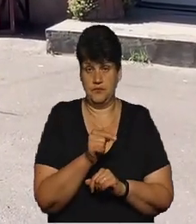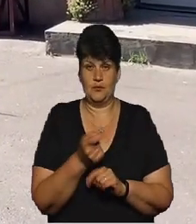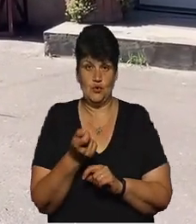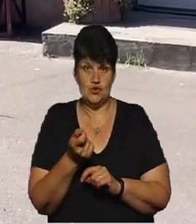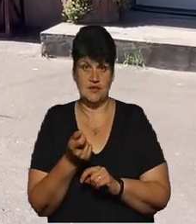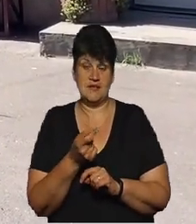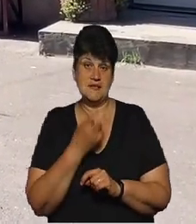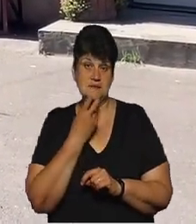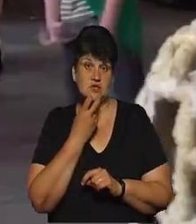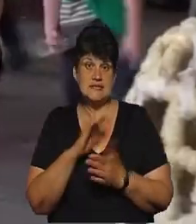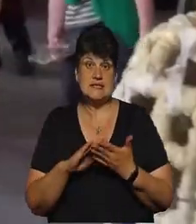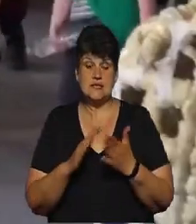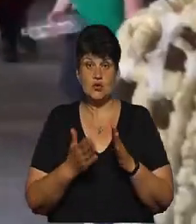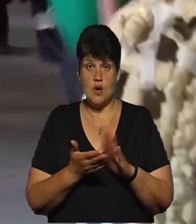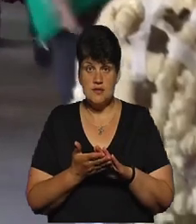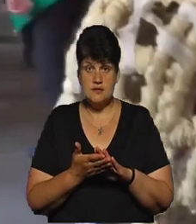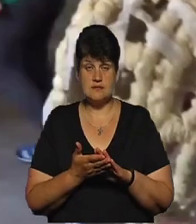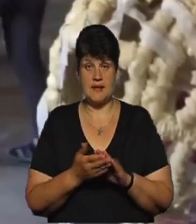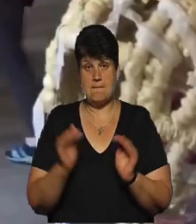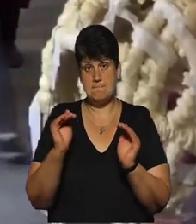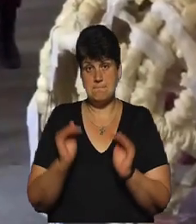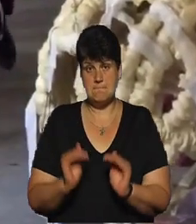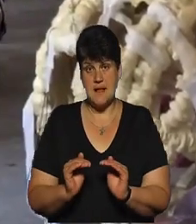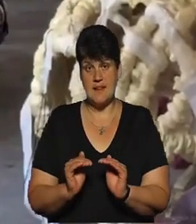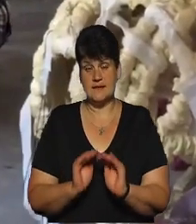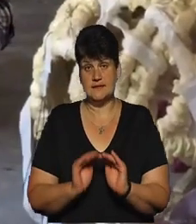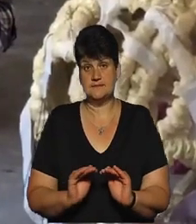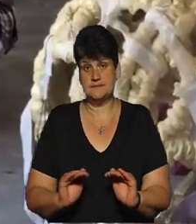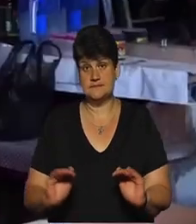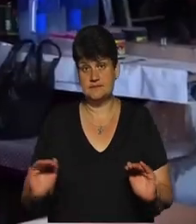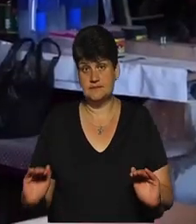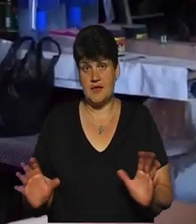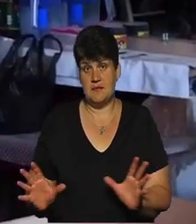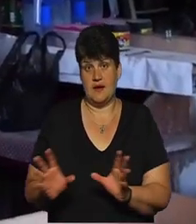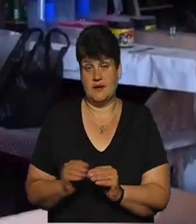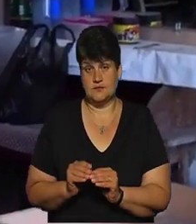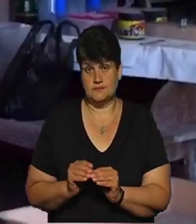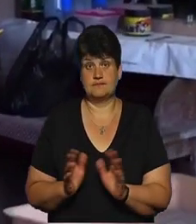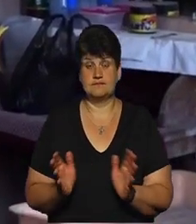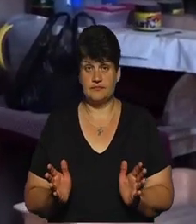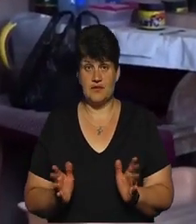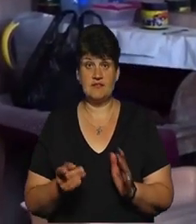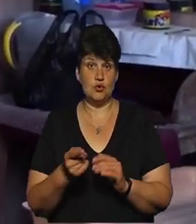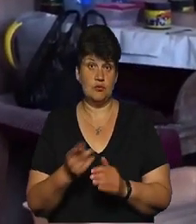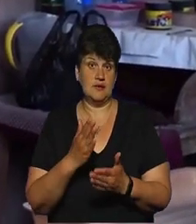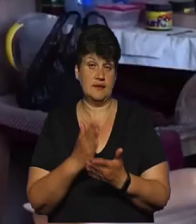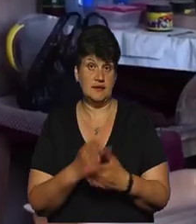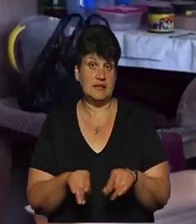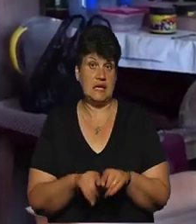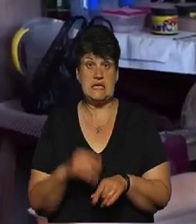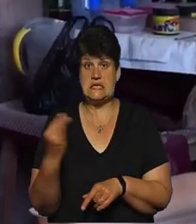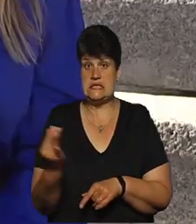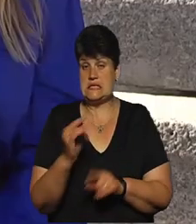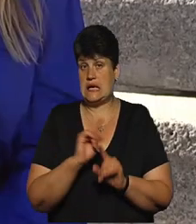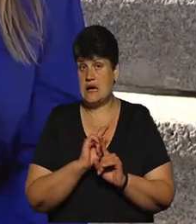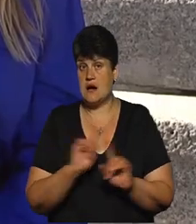комічна ситуація, що такі маленькі школярі, а ми з ними. В Тернополі виявляється, от є така цікавинка,